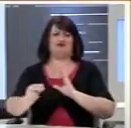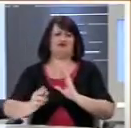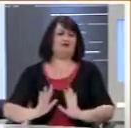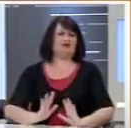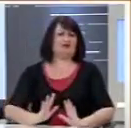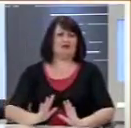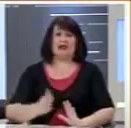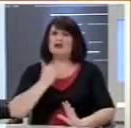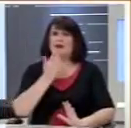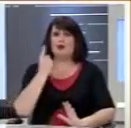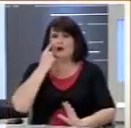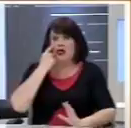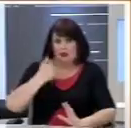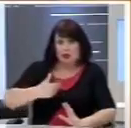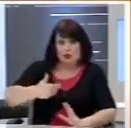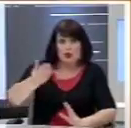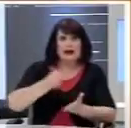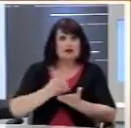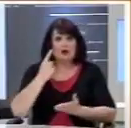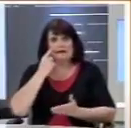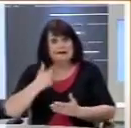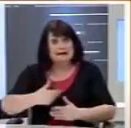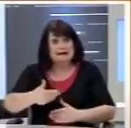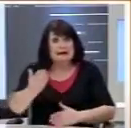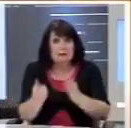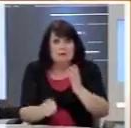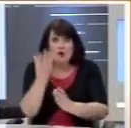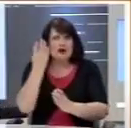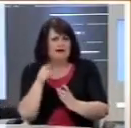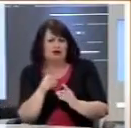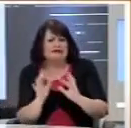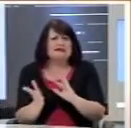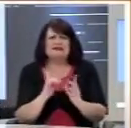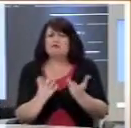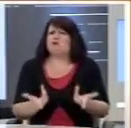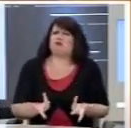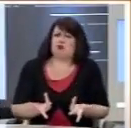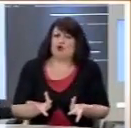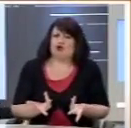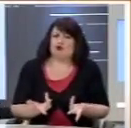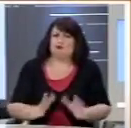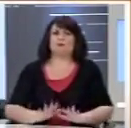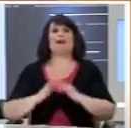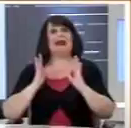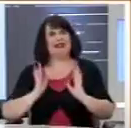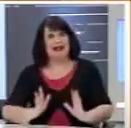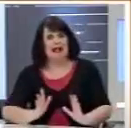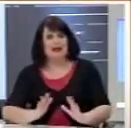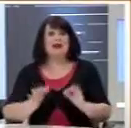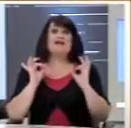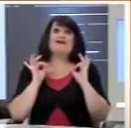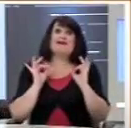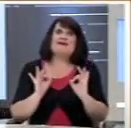να εκτιμήσουν και να αξιολογήσουν αυτό που είναι το καινούριο. Δηλαδή είναι μια φυσική